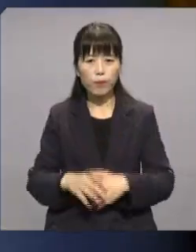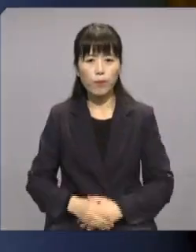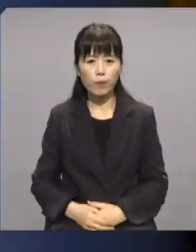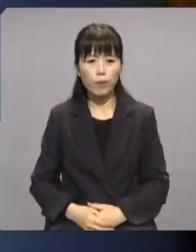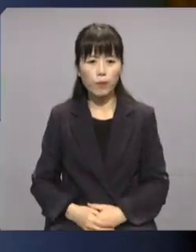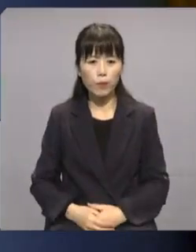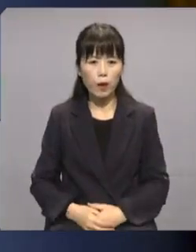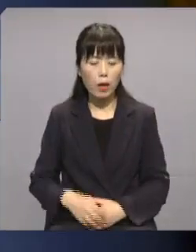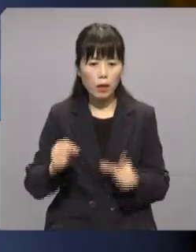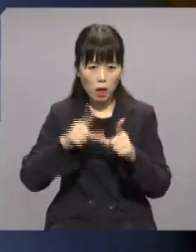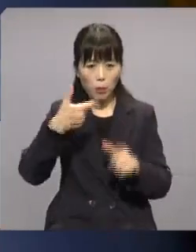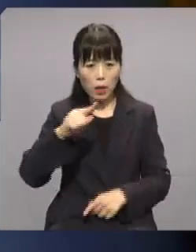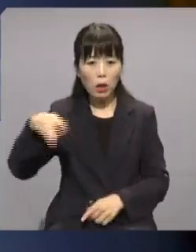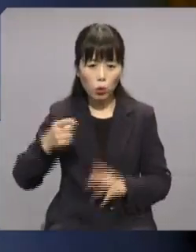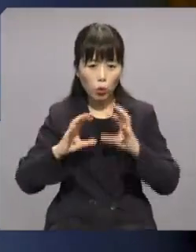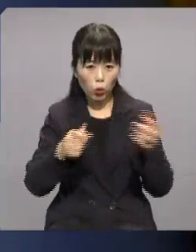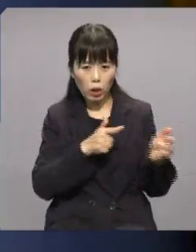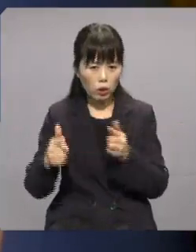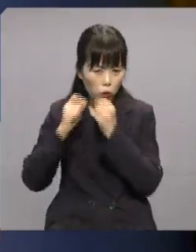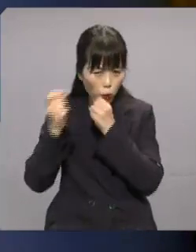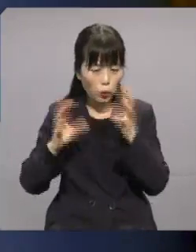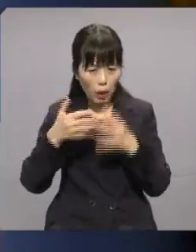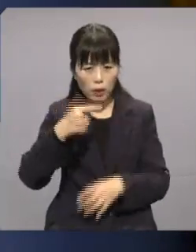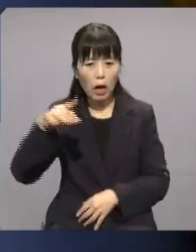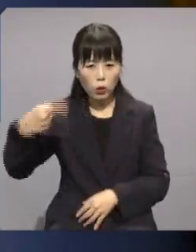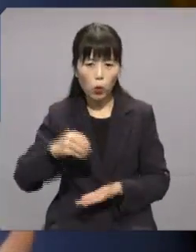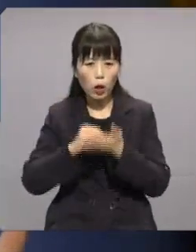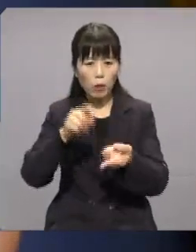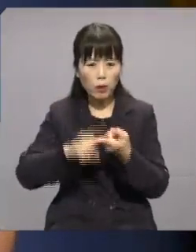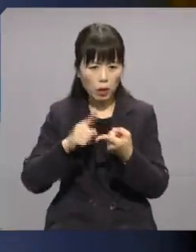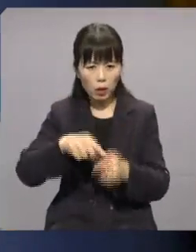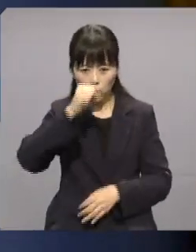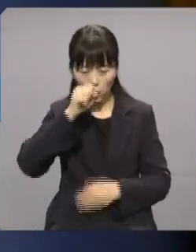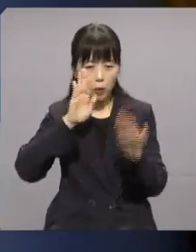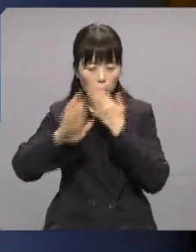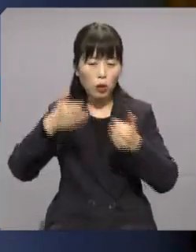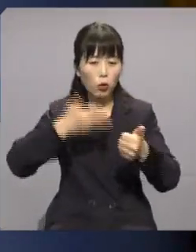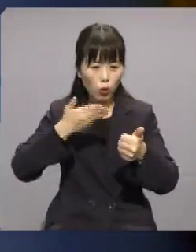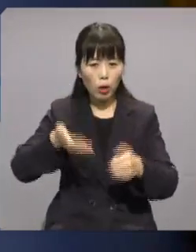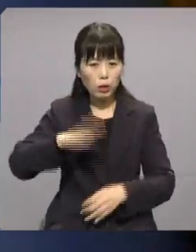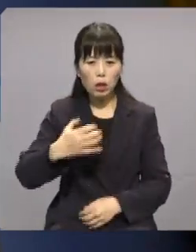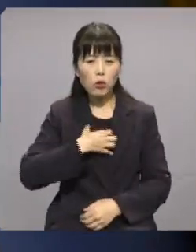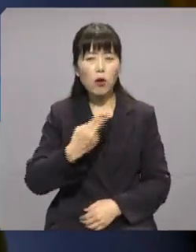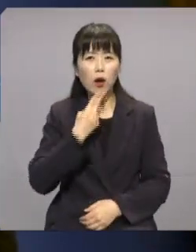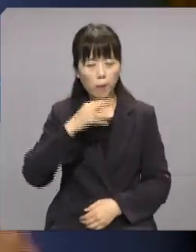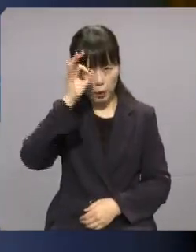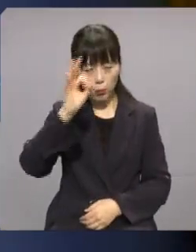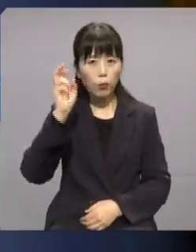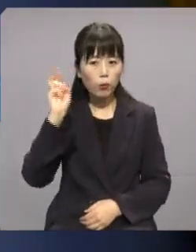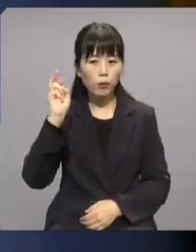Я нічого не бачу, ніяких ризиків. Я особисто не бачу, і більшість країн НАТО не бачить ніяких